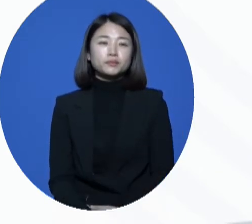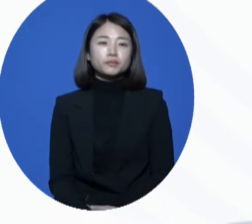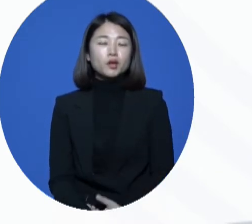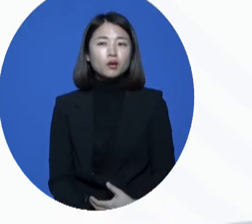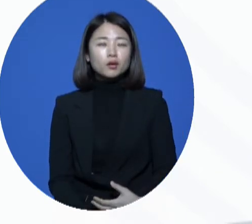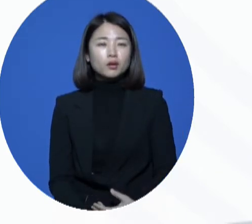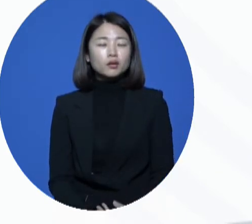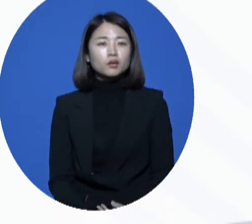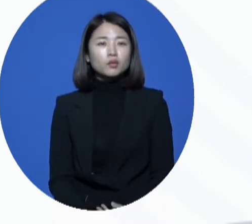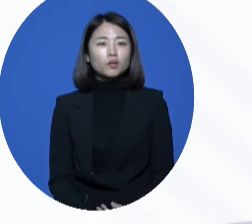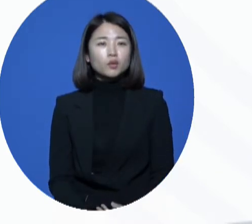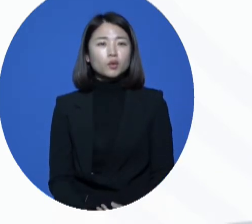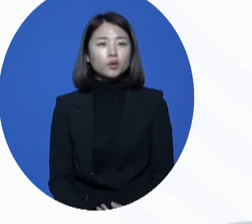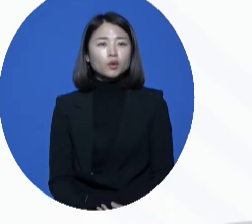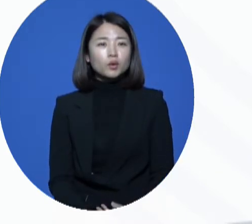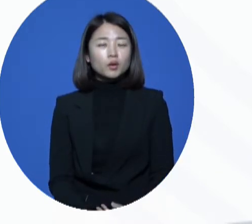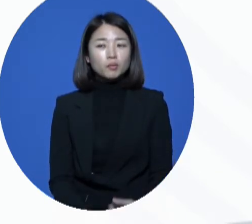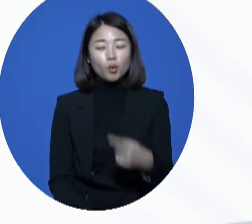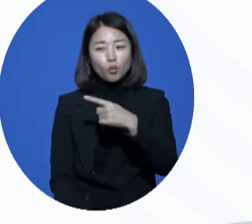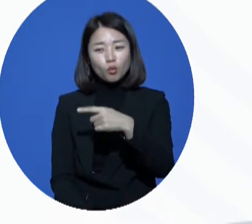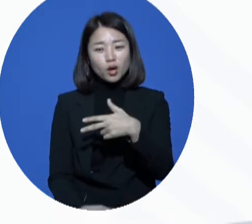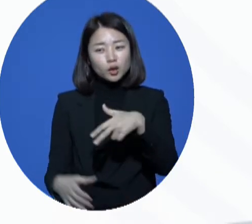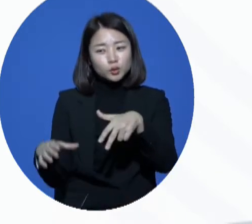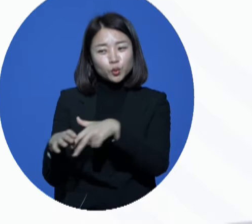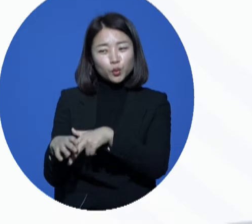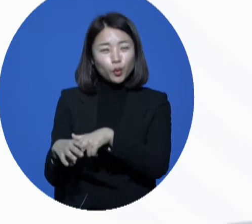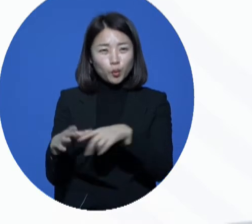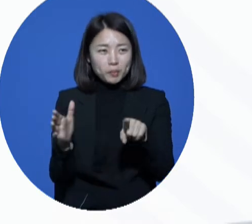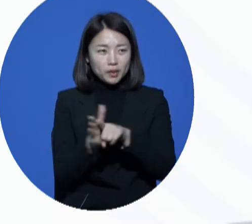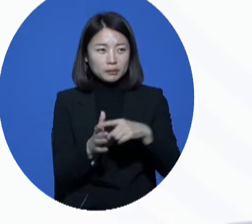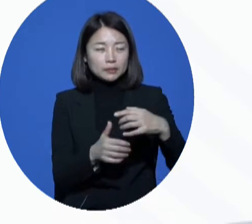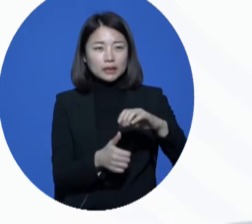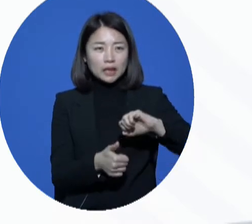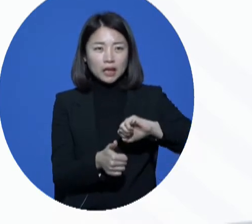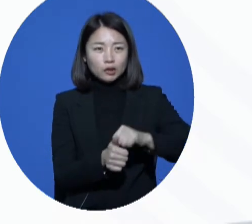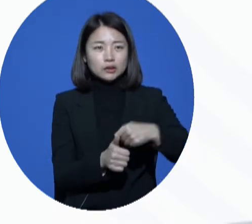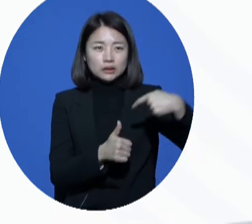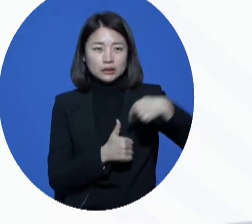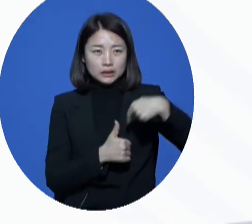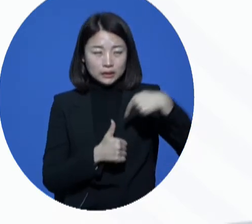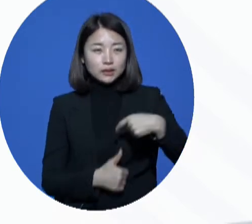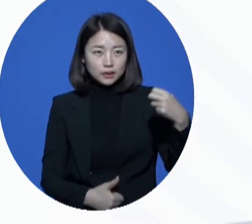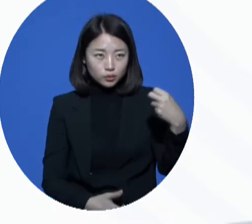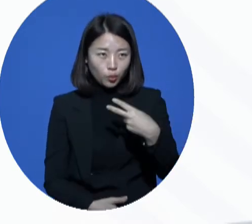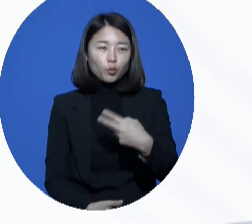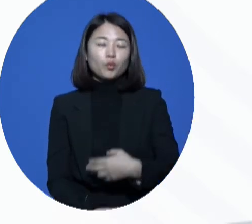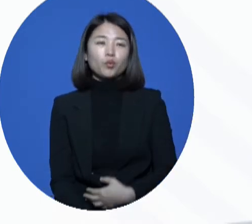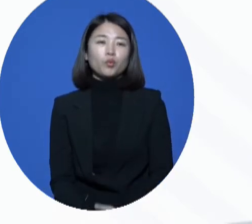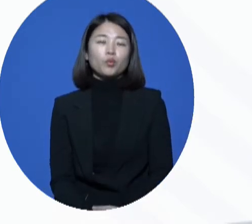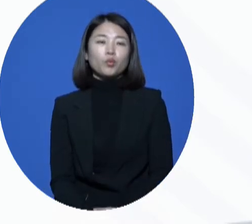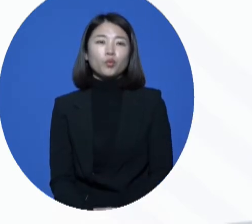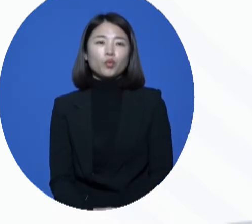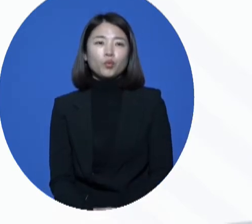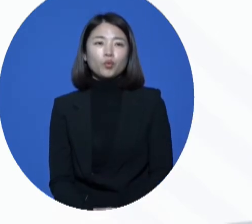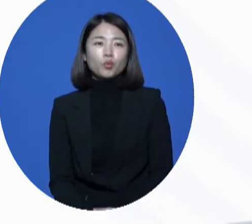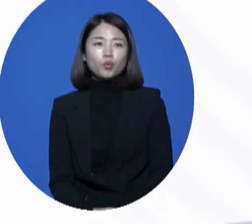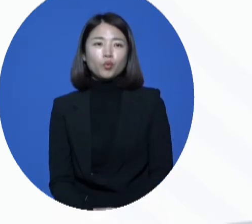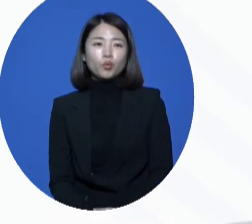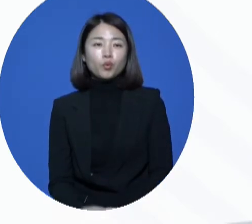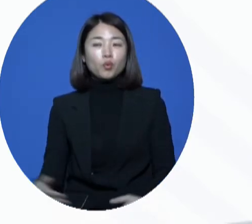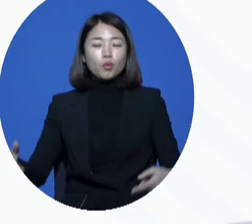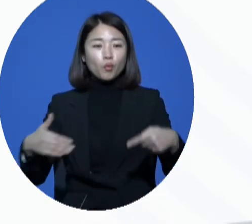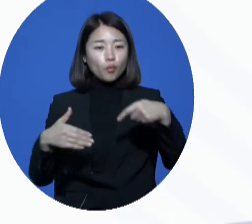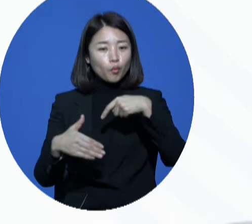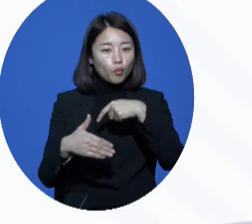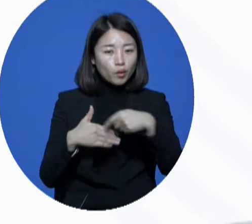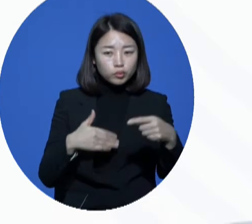폭력과 위협, 종교를 강요하는 것, 인권 침해에 대해서 말해도 외부에서 개입할 수 있는 모니터링이 없는 것, 수많은 어떤